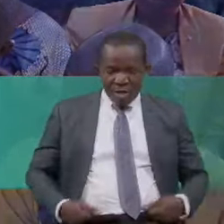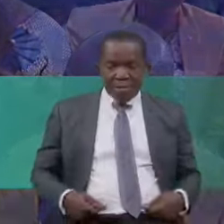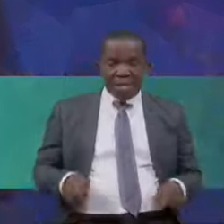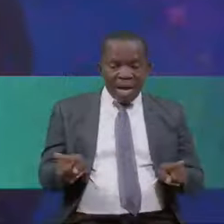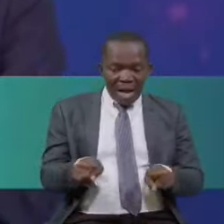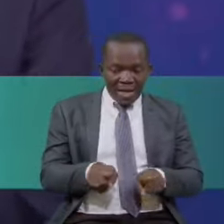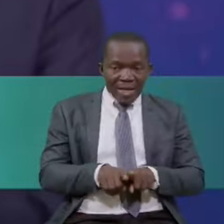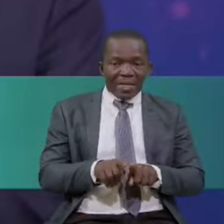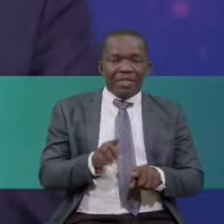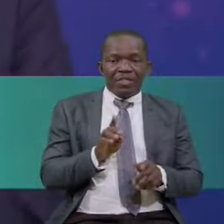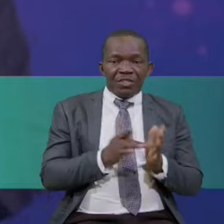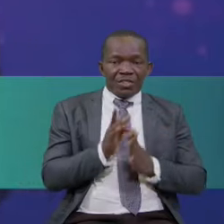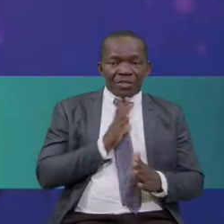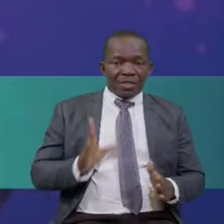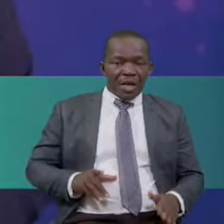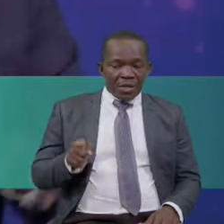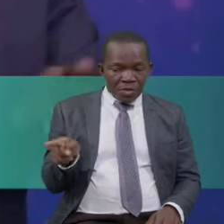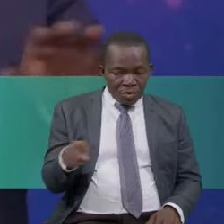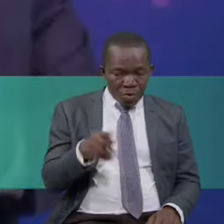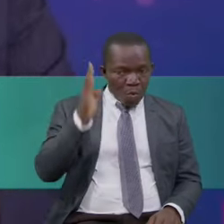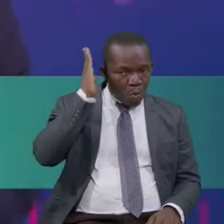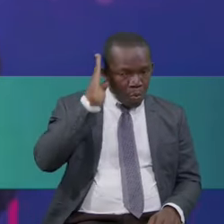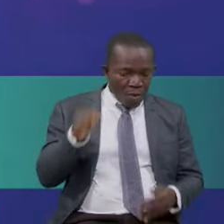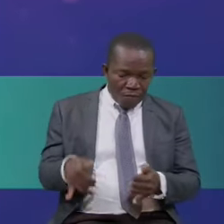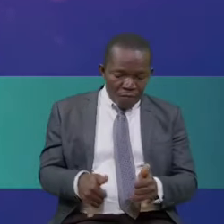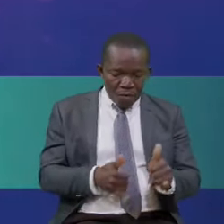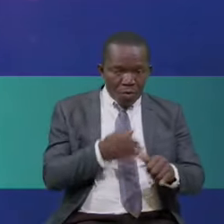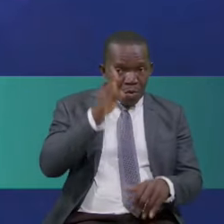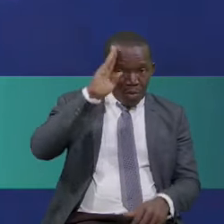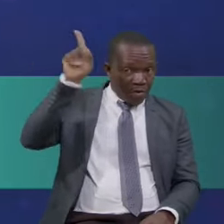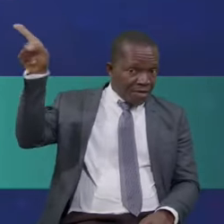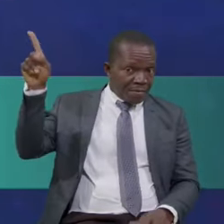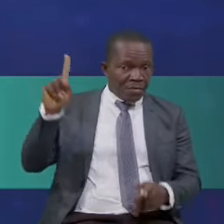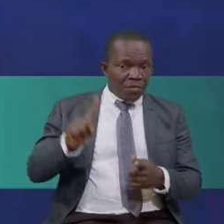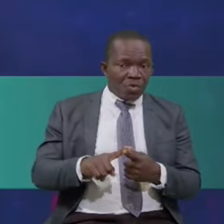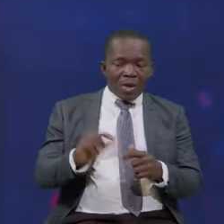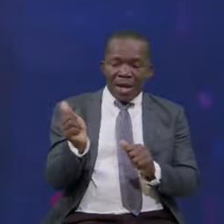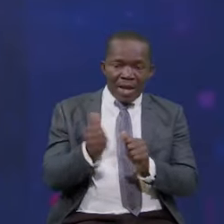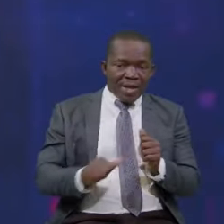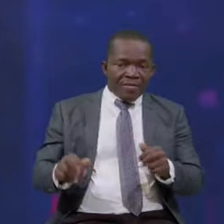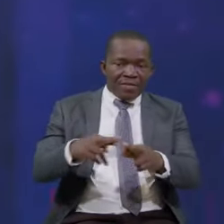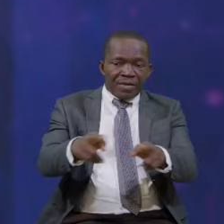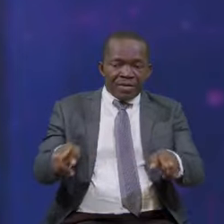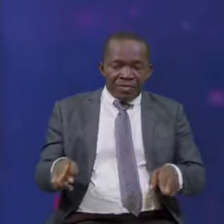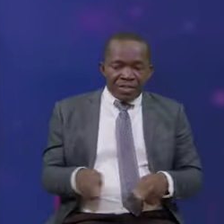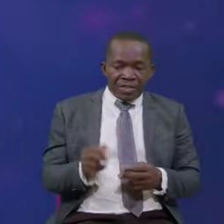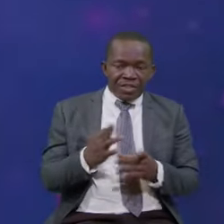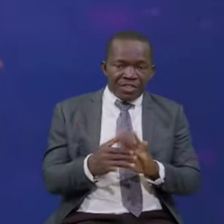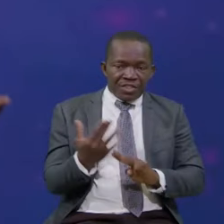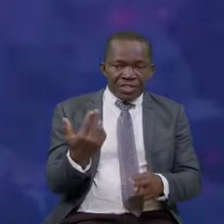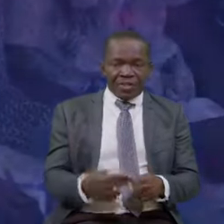suivre dans dans les régions au-delà 3èe élément maintenant